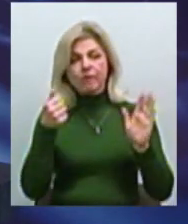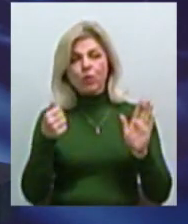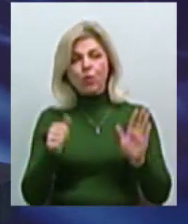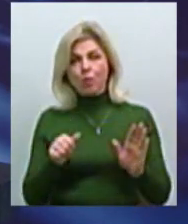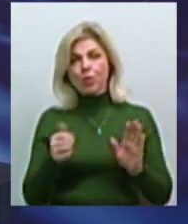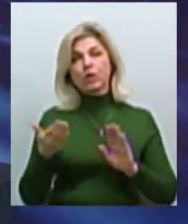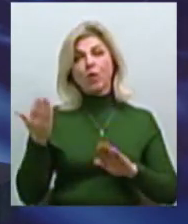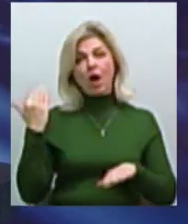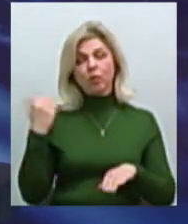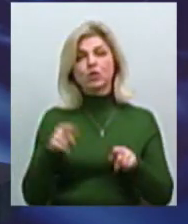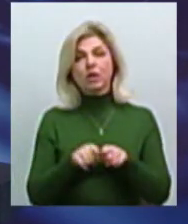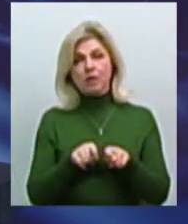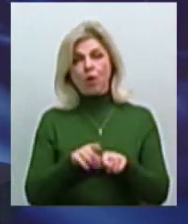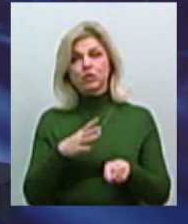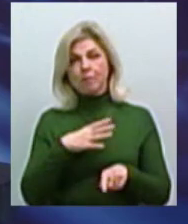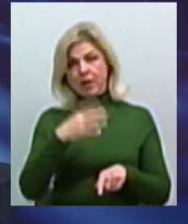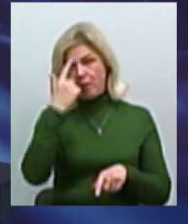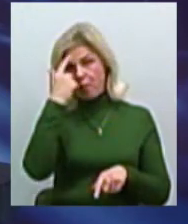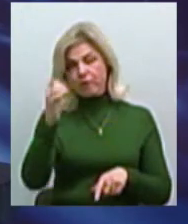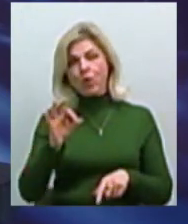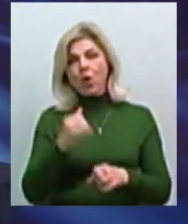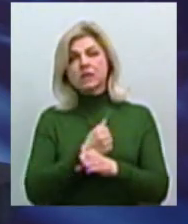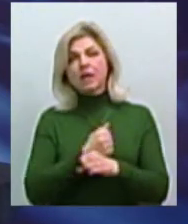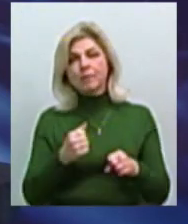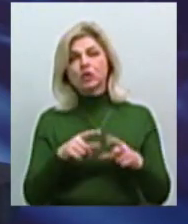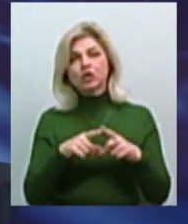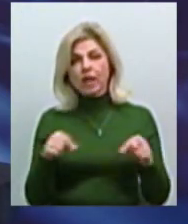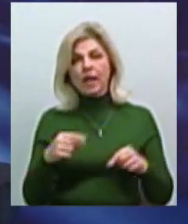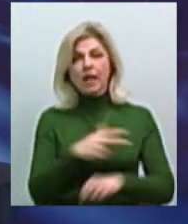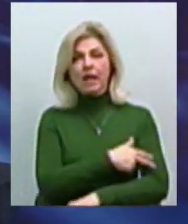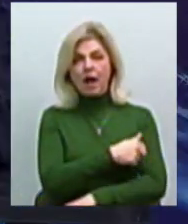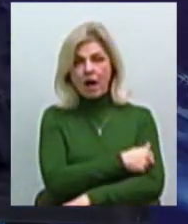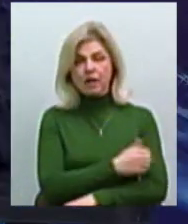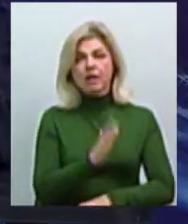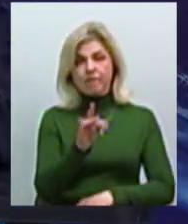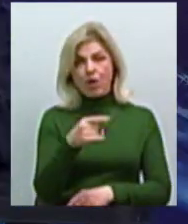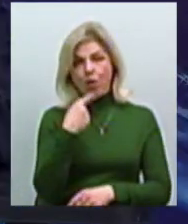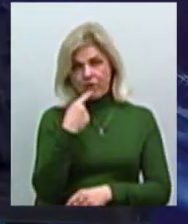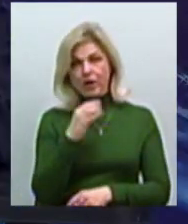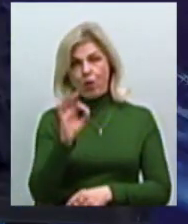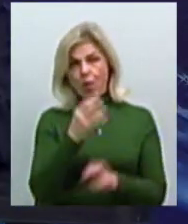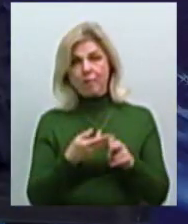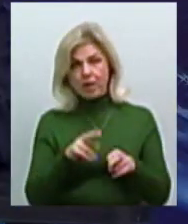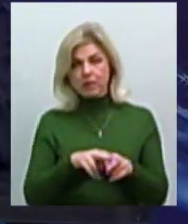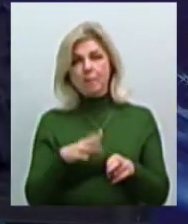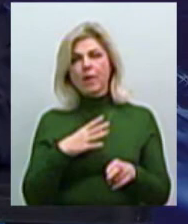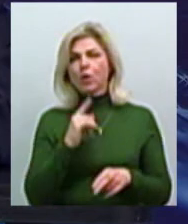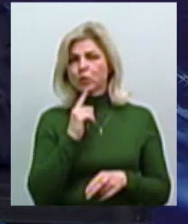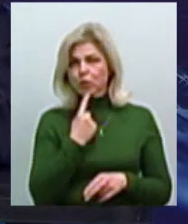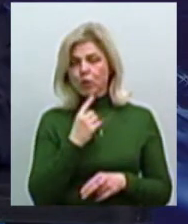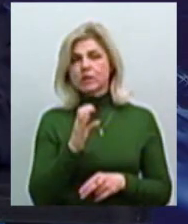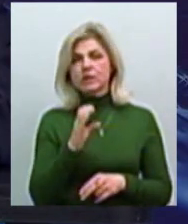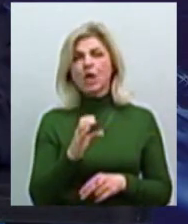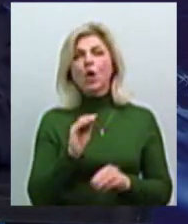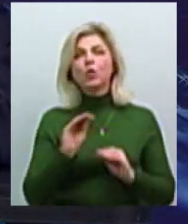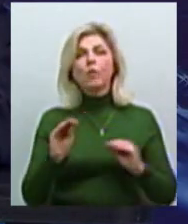Півроку тому також були повідомлення про замінування шкіл, лікарень, ви зазначали про це, та інших об'єктів. Тоді виникали труднощі із